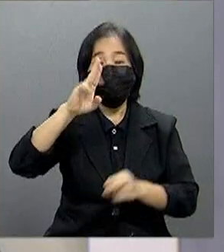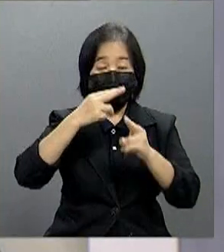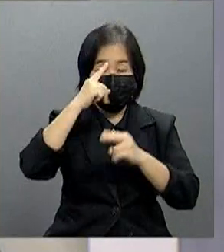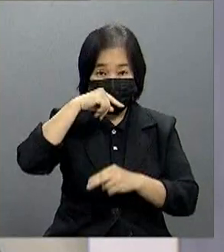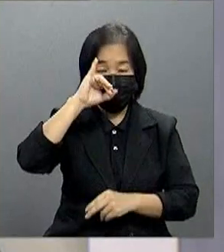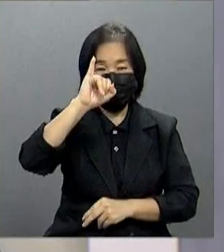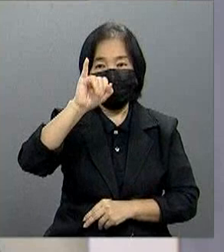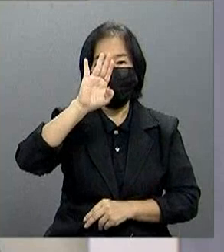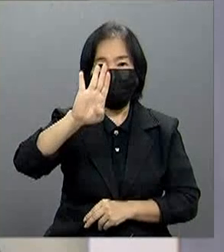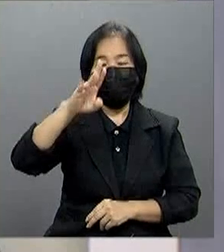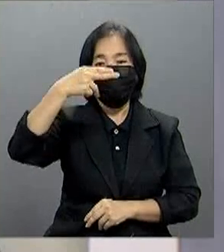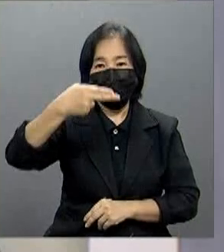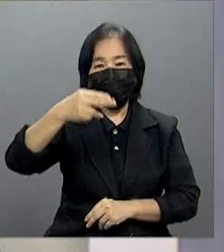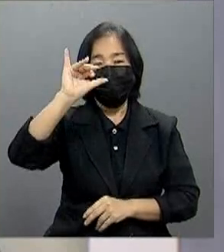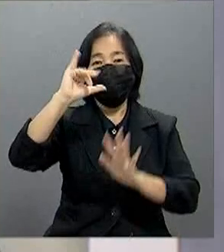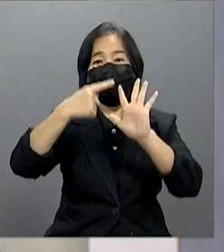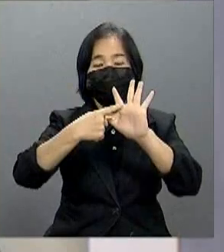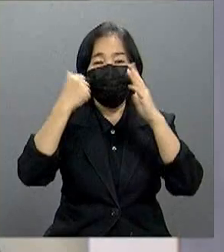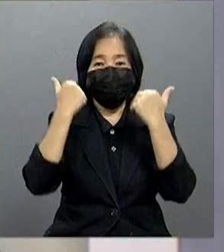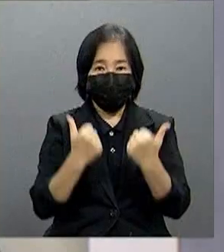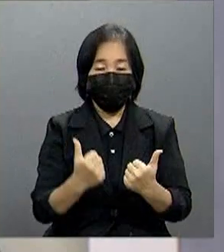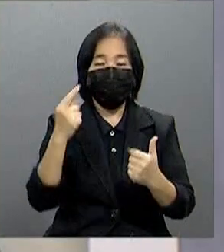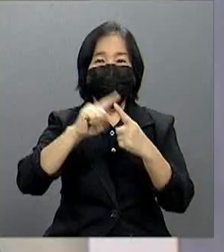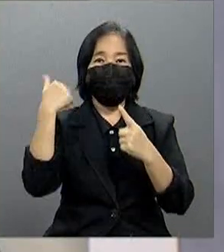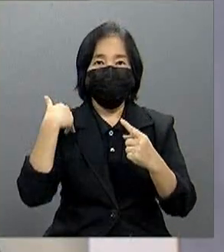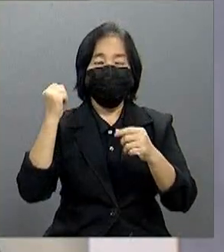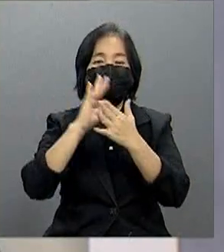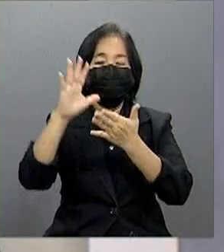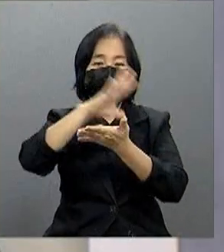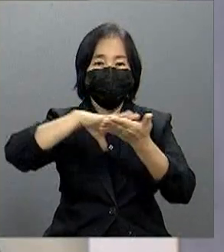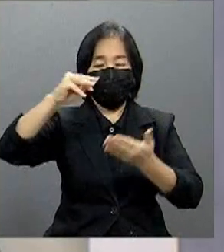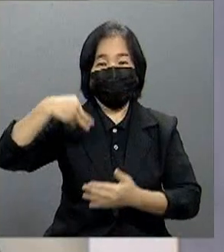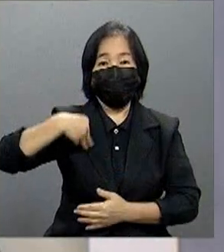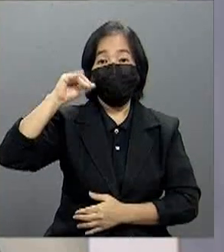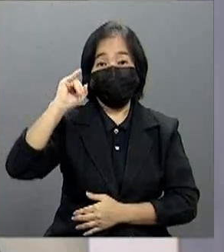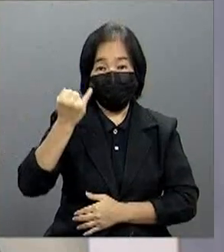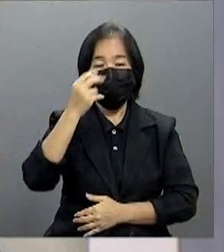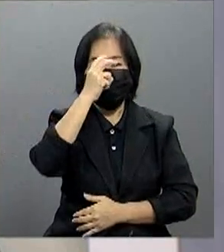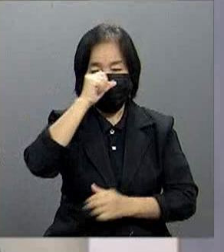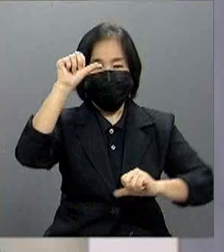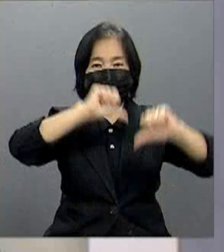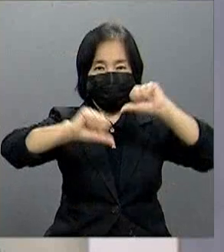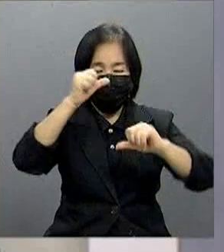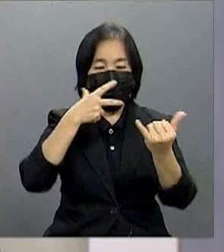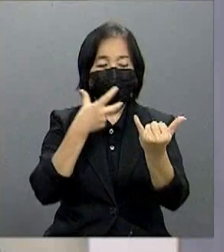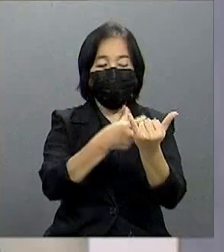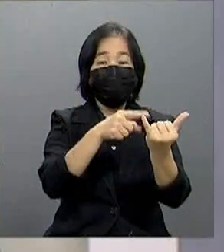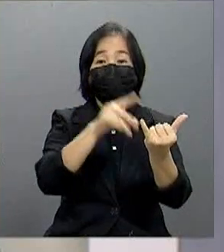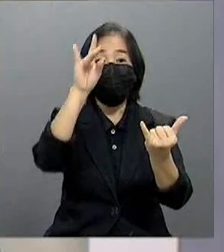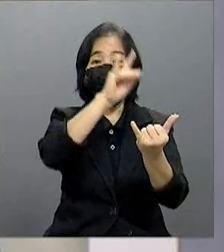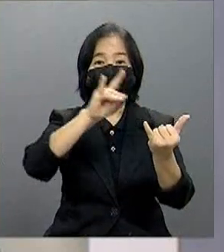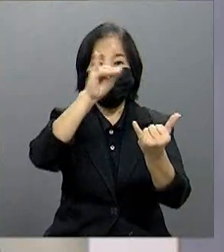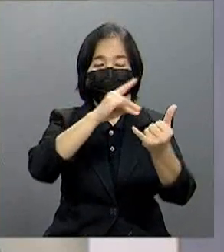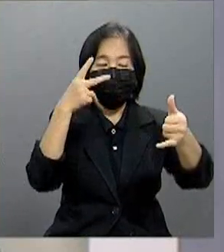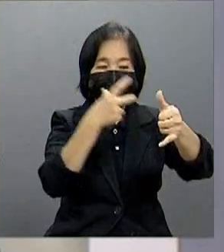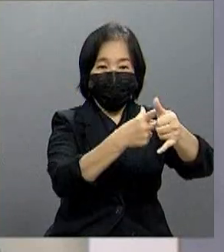หาวิทยาลัยล่าสุดคือเขาพัฒนามาเรื่อยๆทดลองในสัตว์แล้วและมีแผนว่าจะเริ่มทดลองในมนุษย์ได้ในเดือนกันย